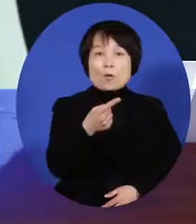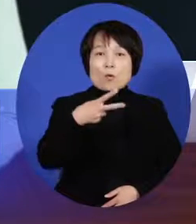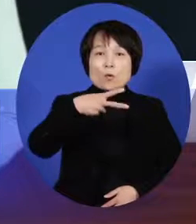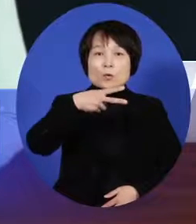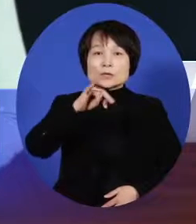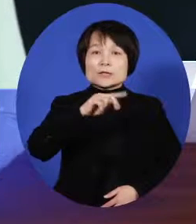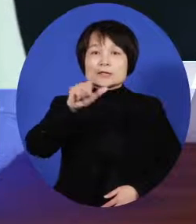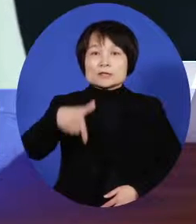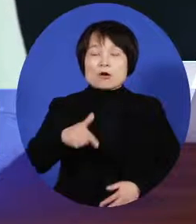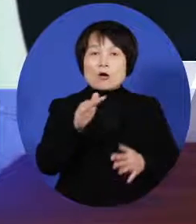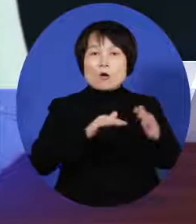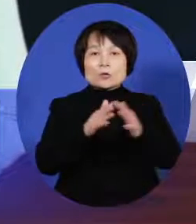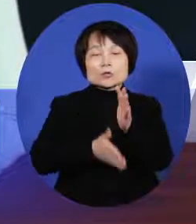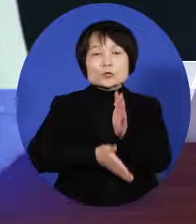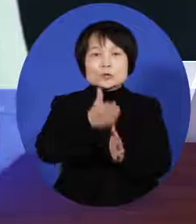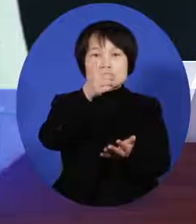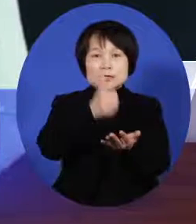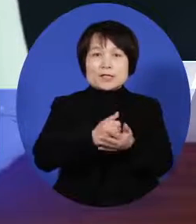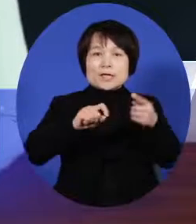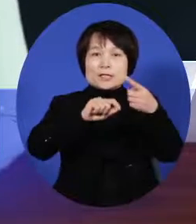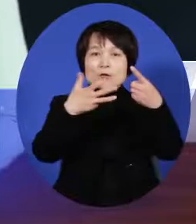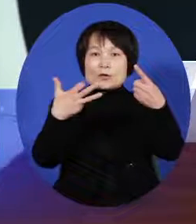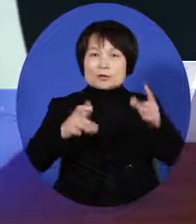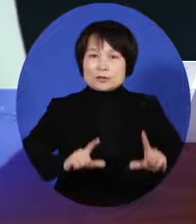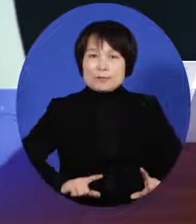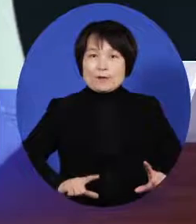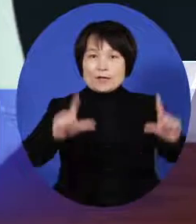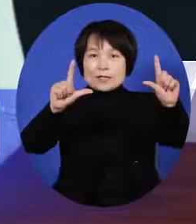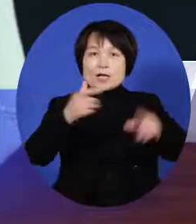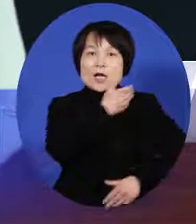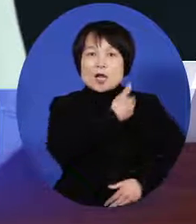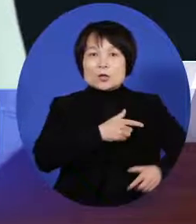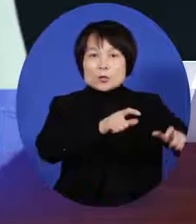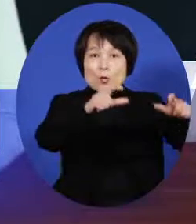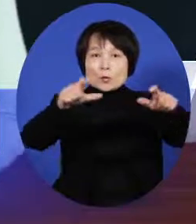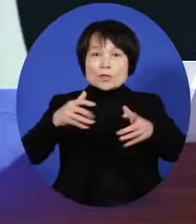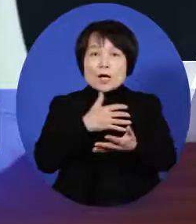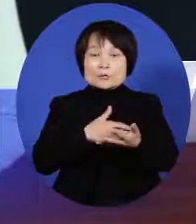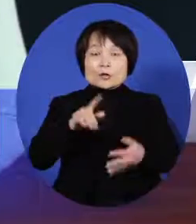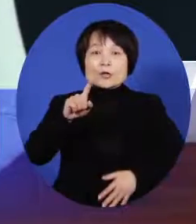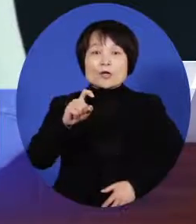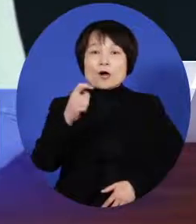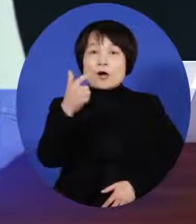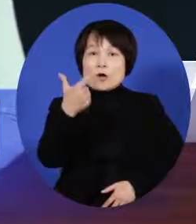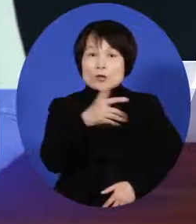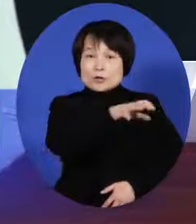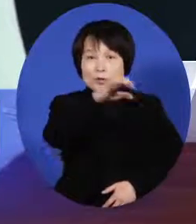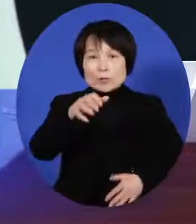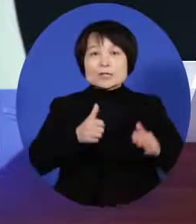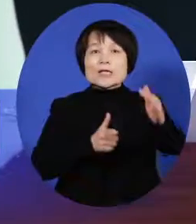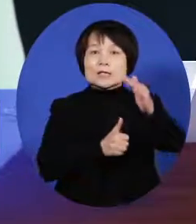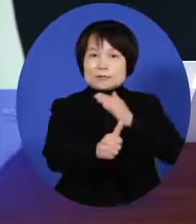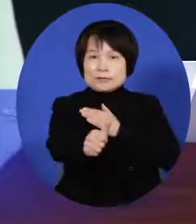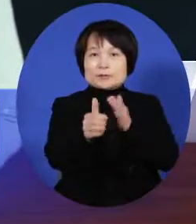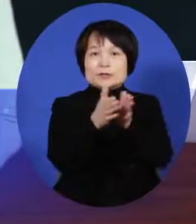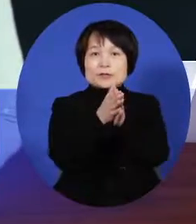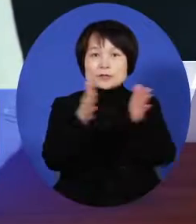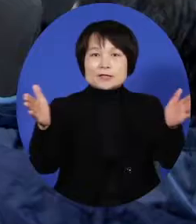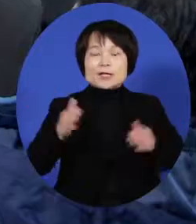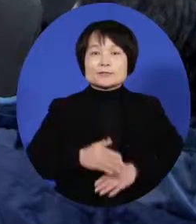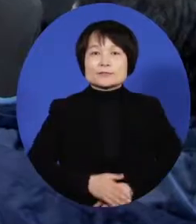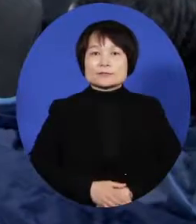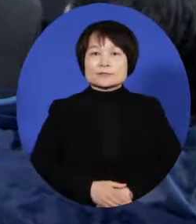옷이 더 공주 시장이 1월 18일 우선 명가 월송 동 을 시작으로 16개 읍면동 연두 순방을 실시했습니다